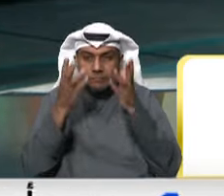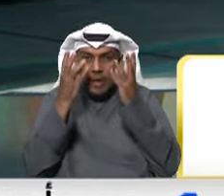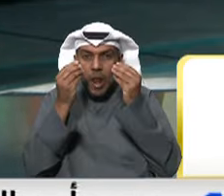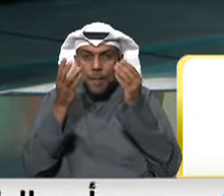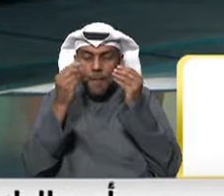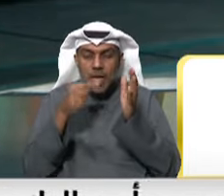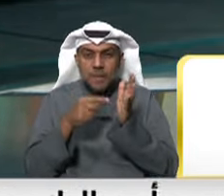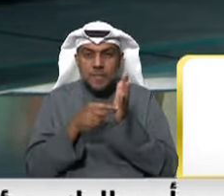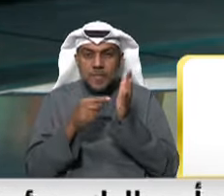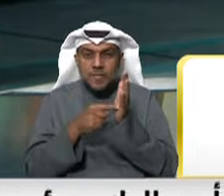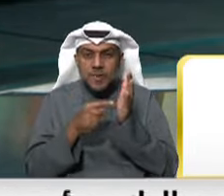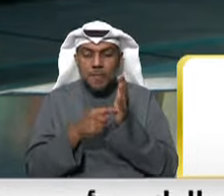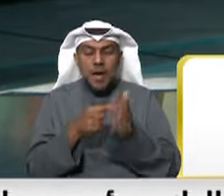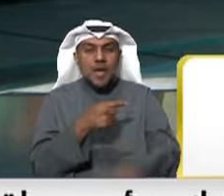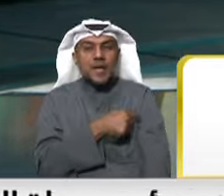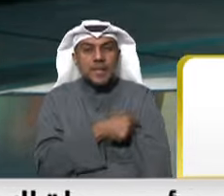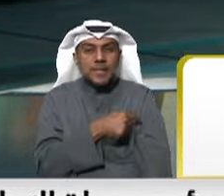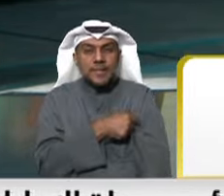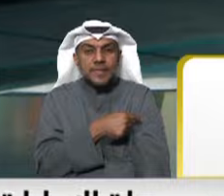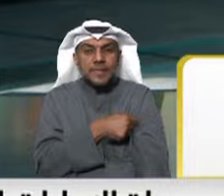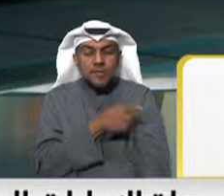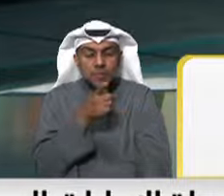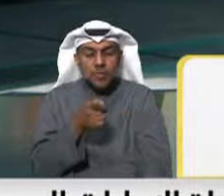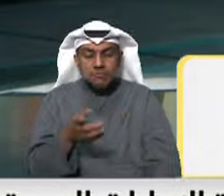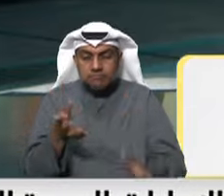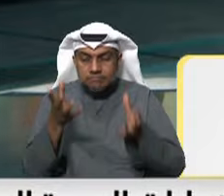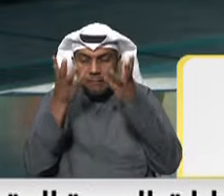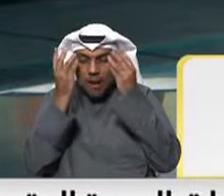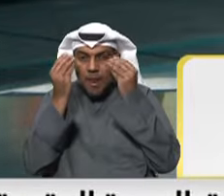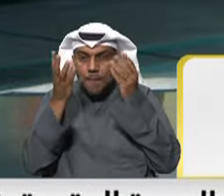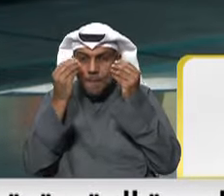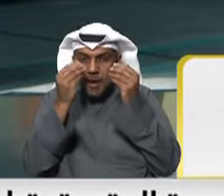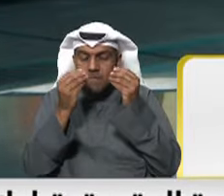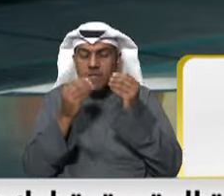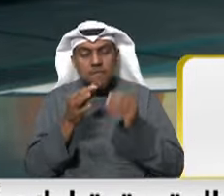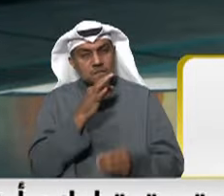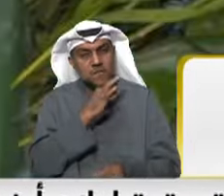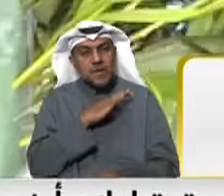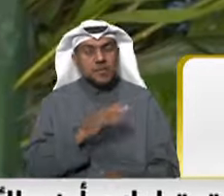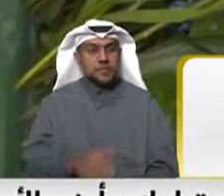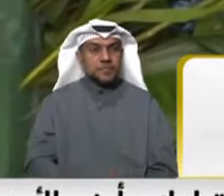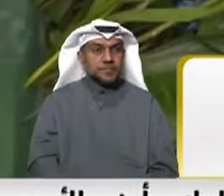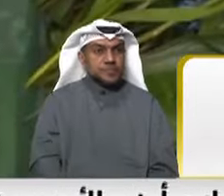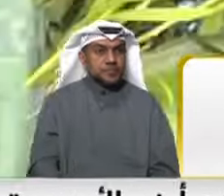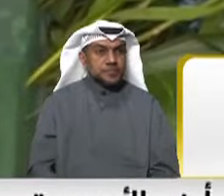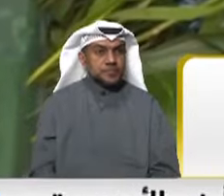تعليمية محفزة وفرصا للتدريب العملي الشامل.